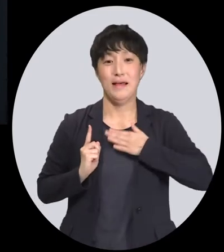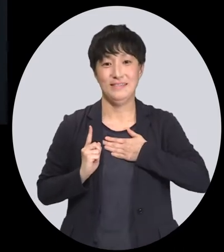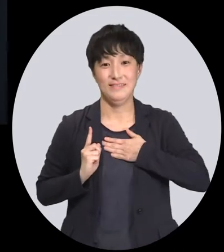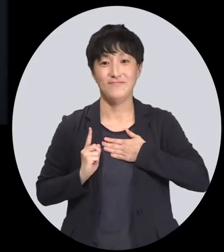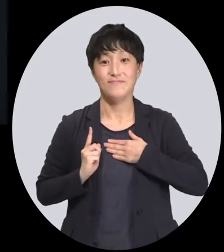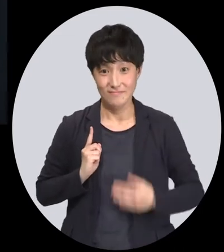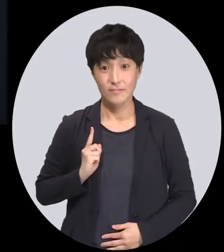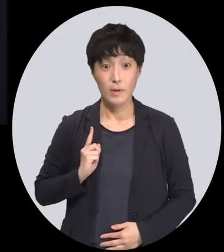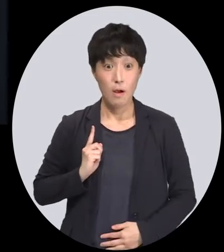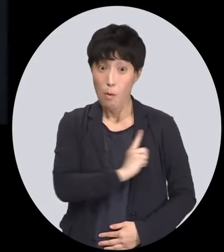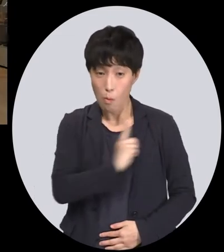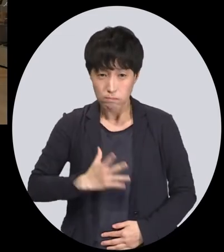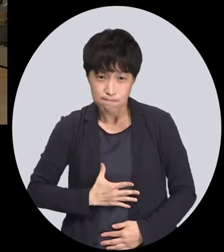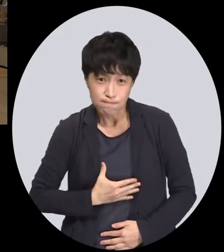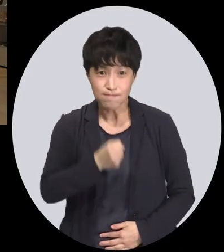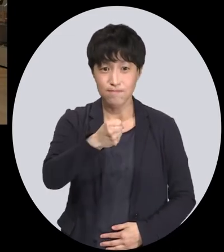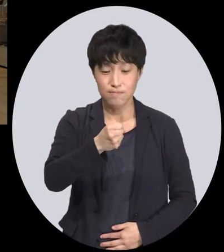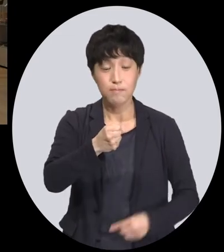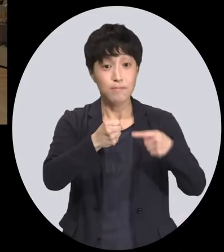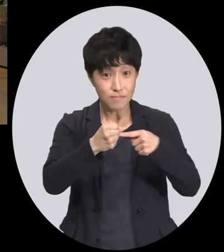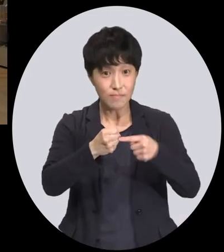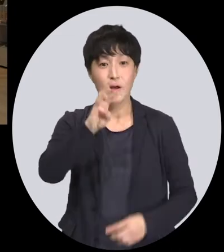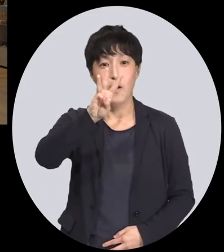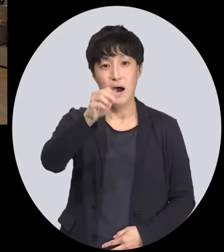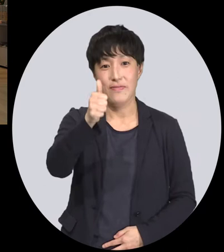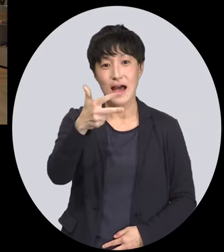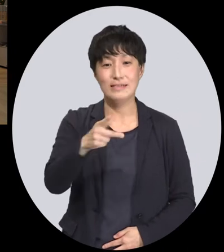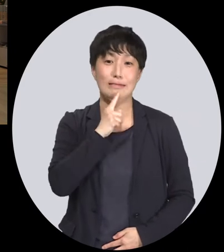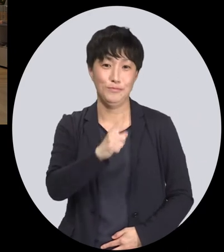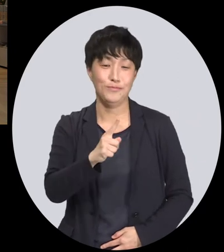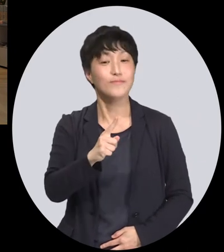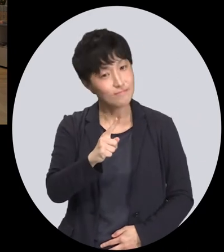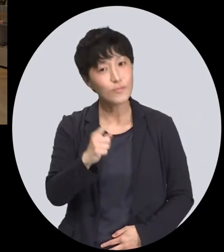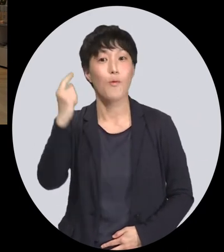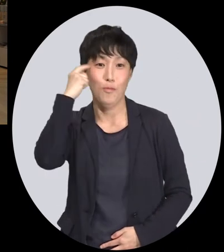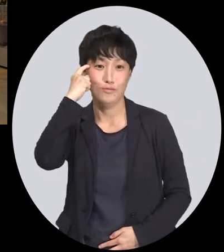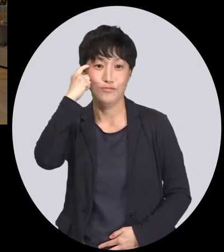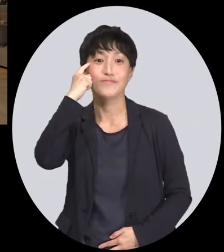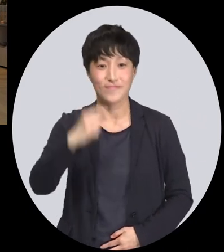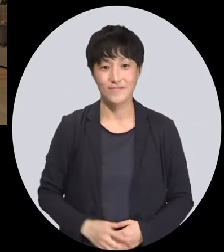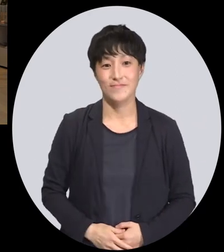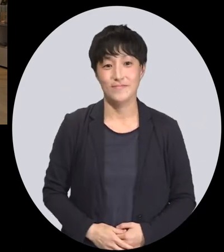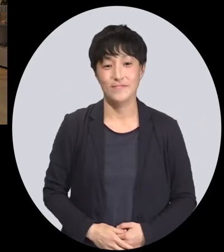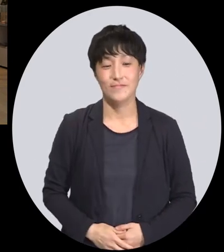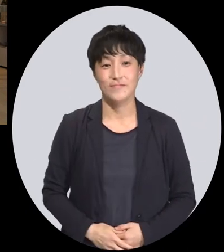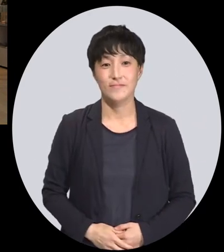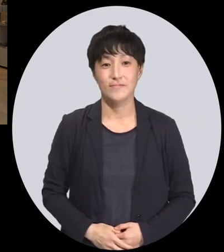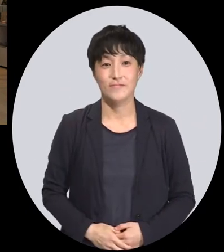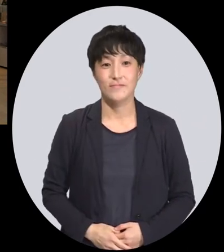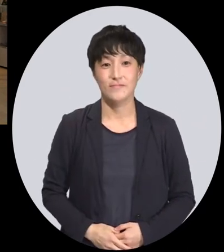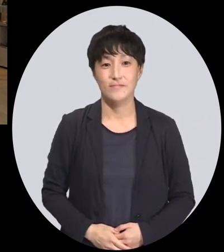いろいろな私があってそれらの織り成す風景それら全体が私というものではないかなと